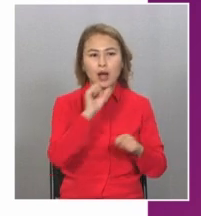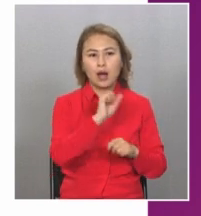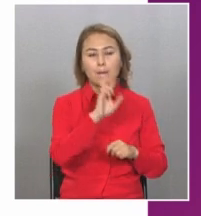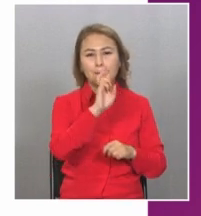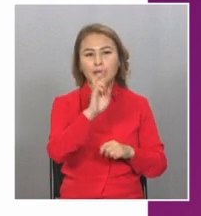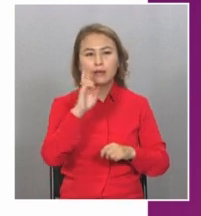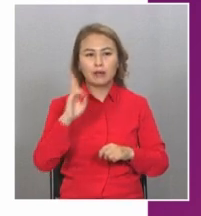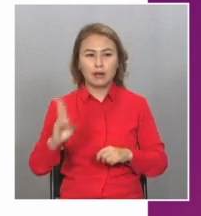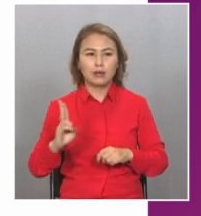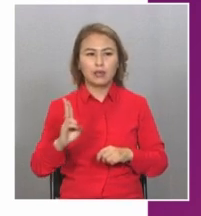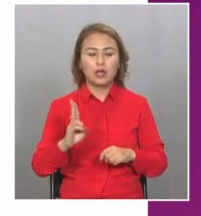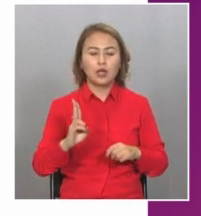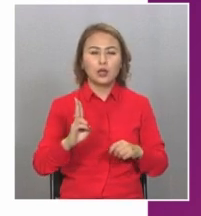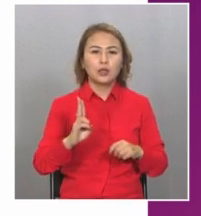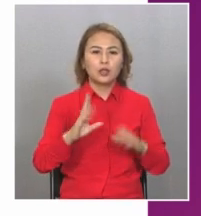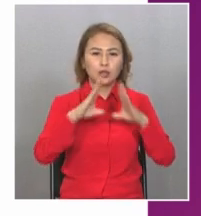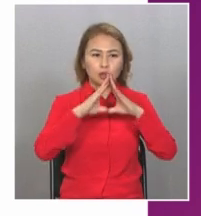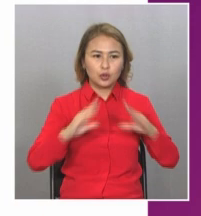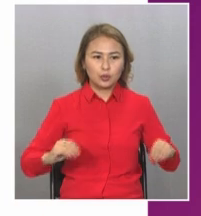ABK тік бұрышты үш бұрышы,